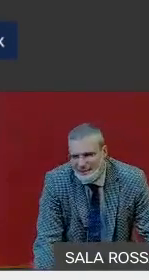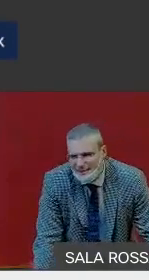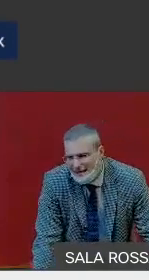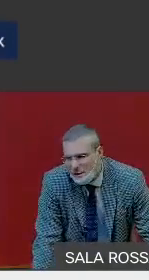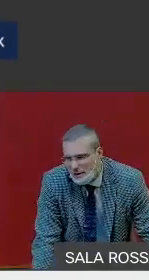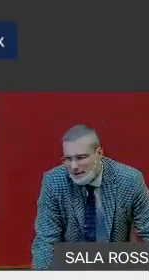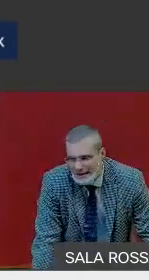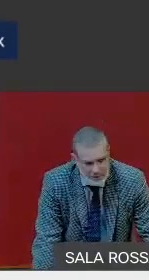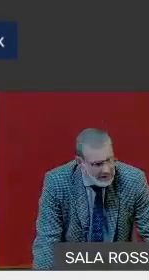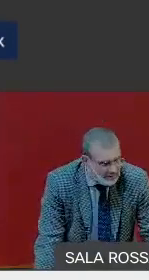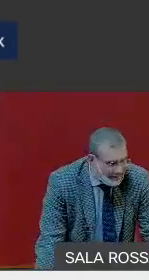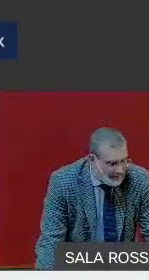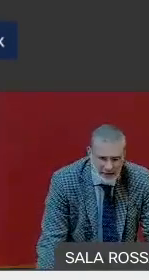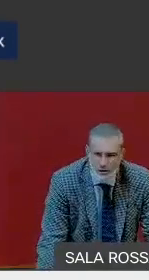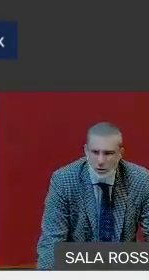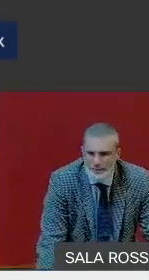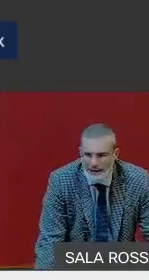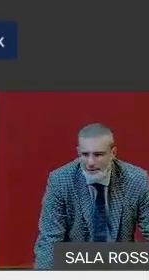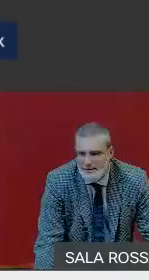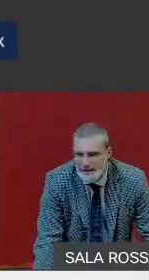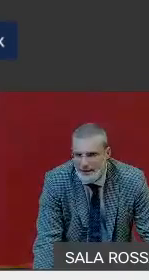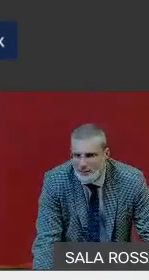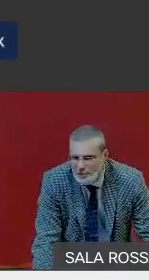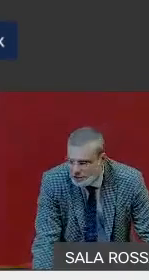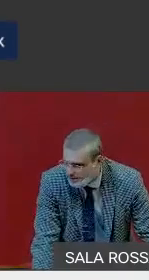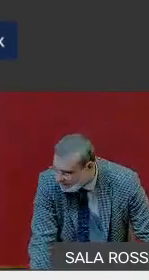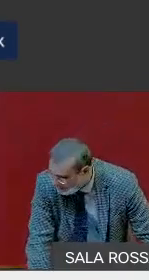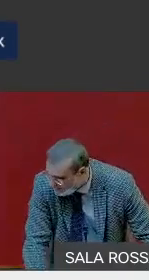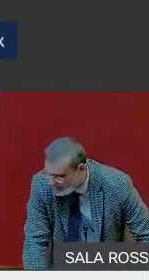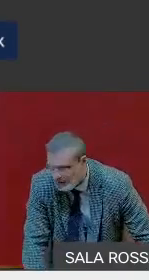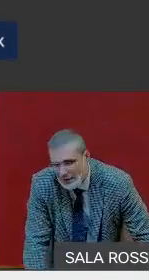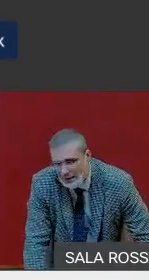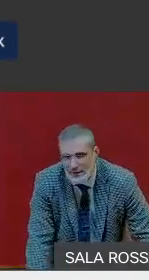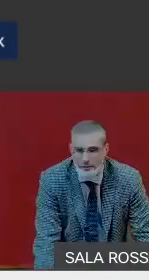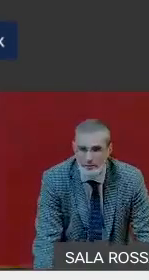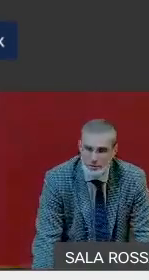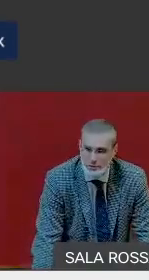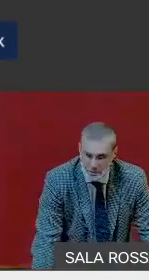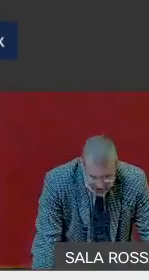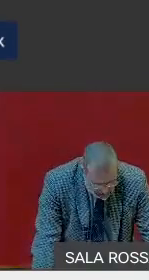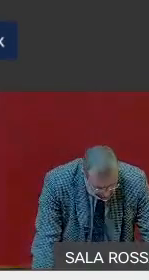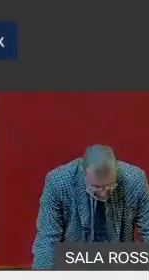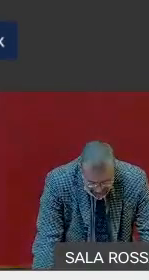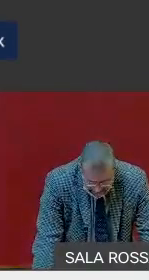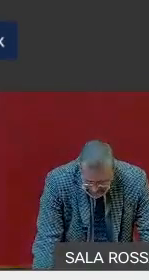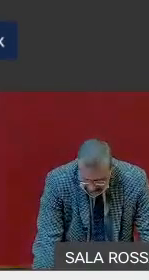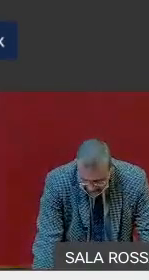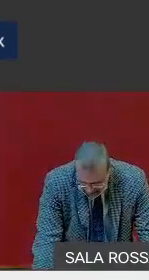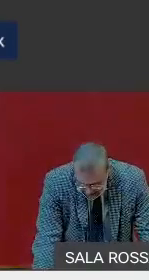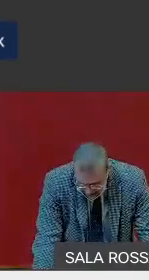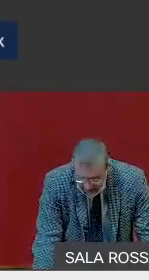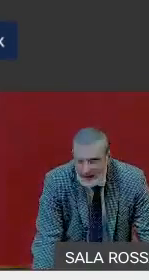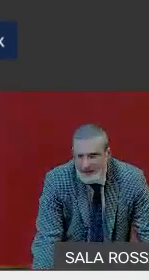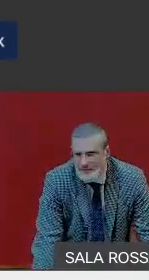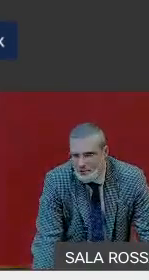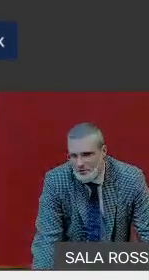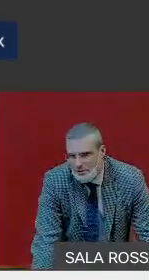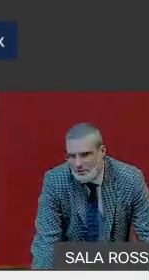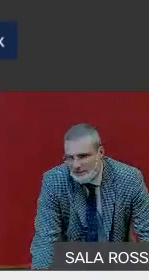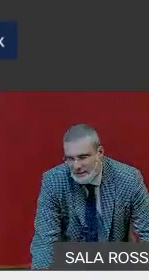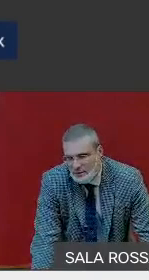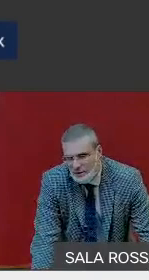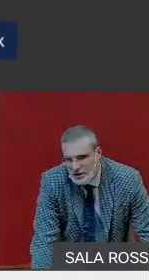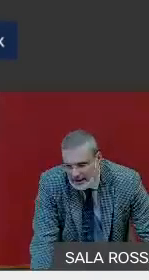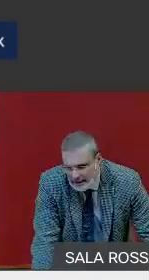la noire italo schiera stiamo definendo il piano insieme ai municipi ii aver parlato anche con i municipio 5 della necessità di questo